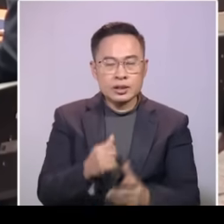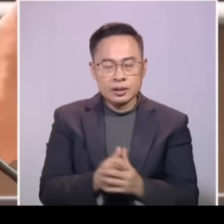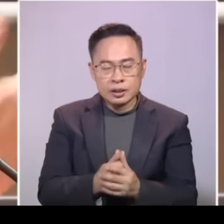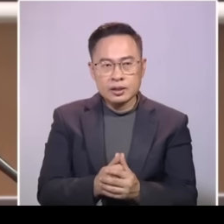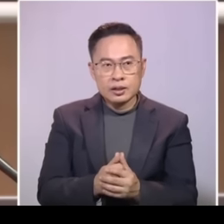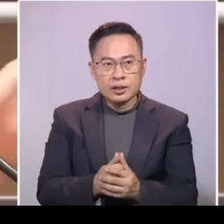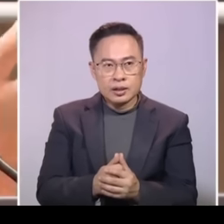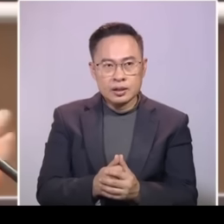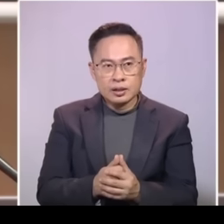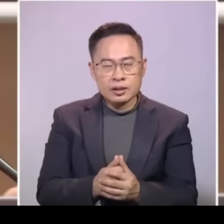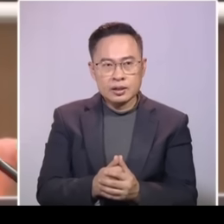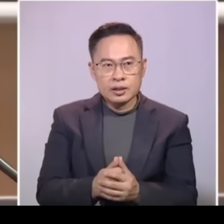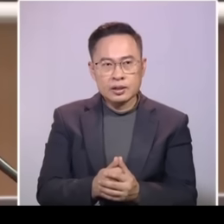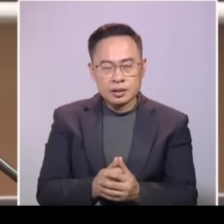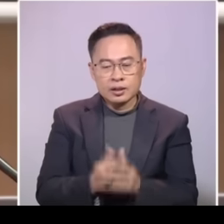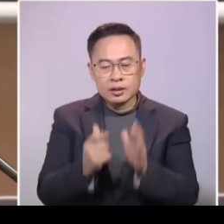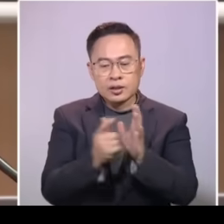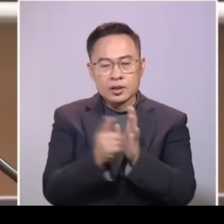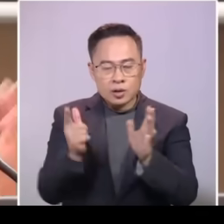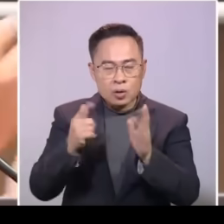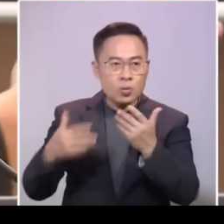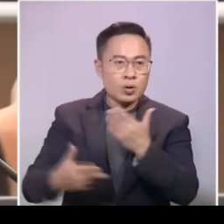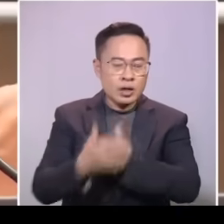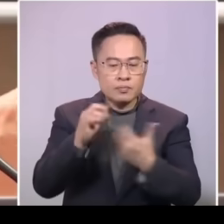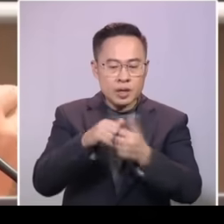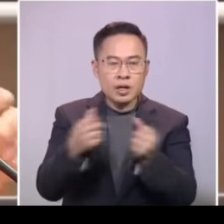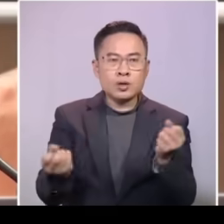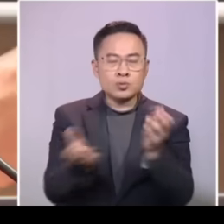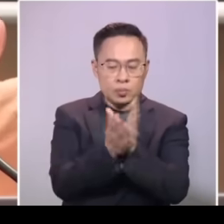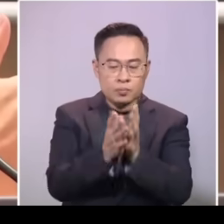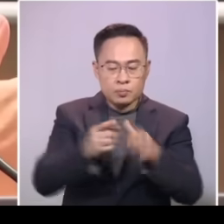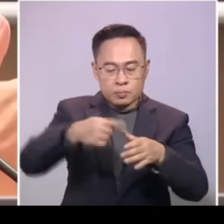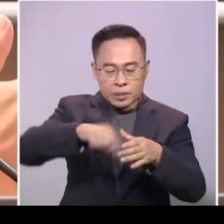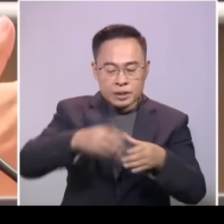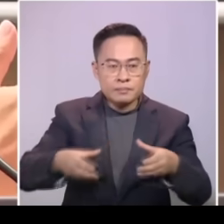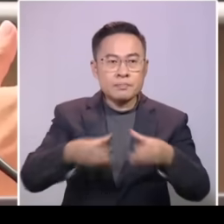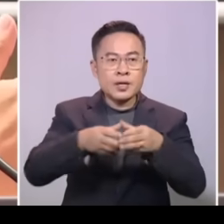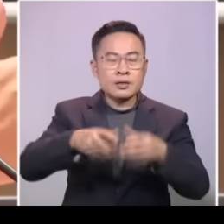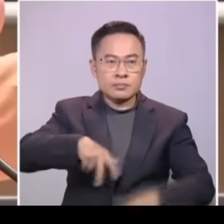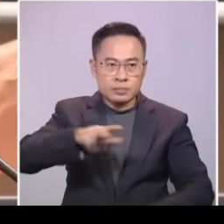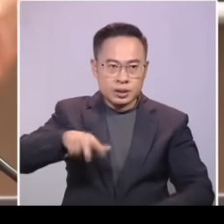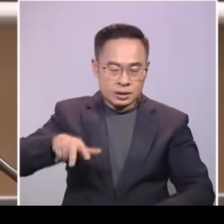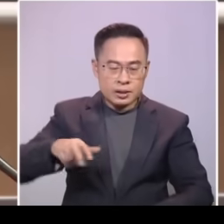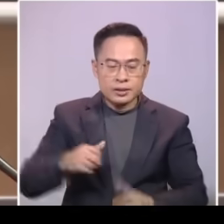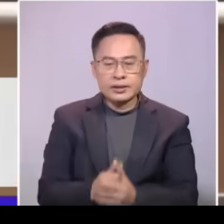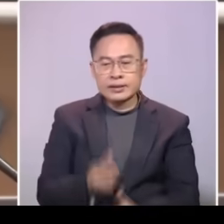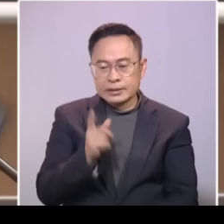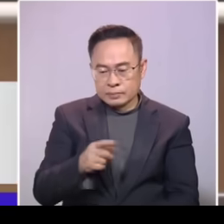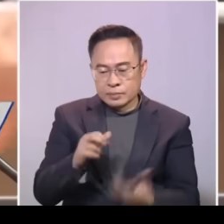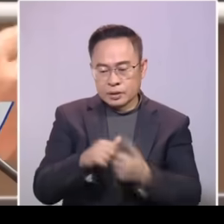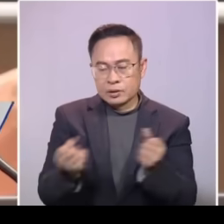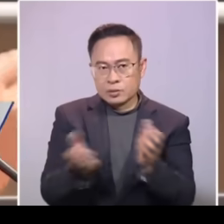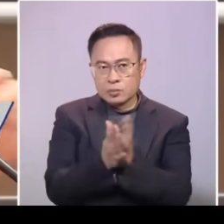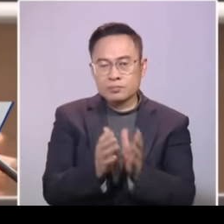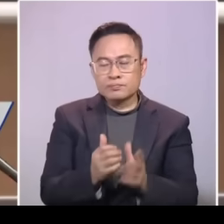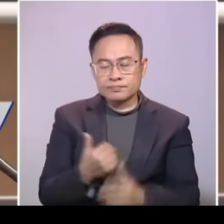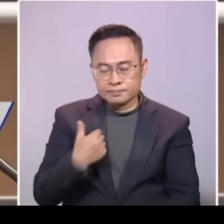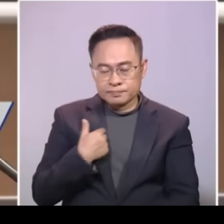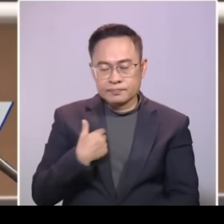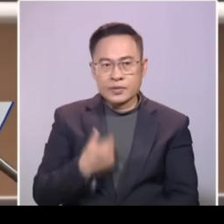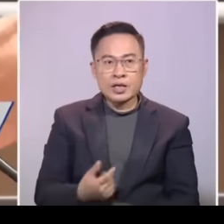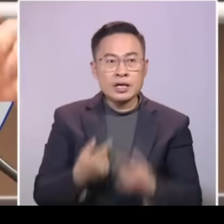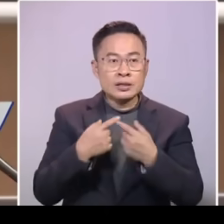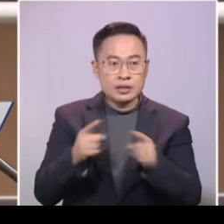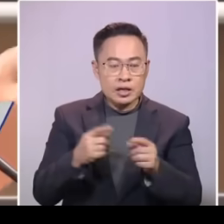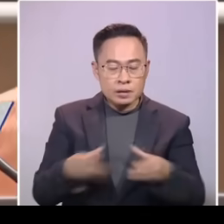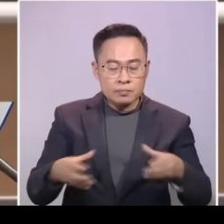ต่างประเทศเนี่ยอาจารย์บอกแบบนี้ฮะมีโอกาสเกิดรอยร้าวทางการเมืองในพรรคเพื่อไทยค่ะแต่ว่า